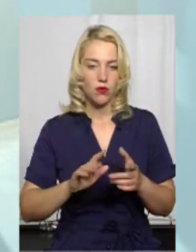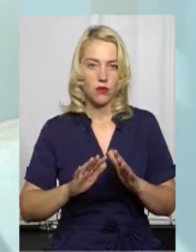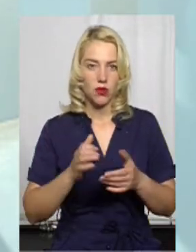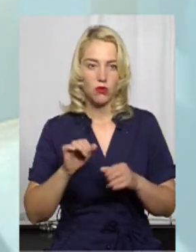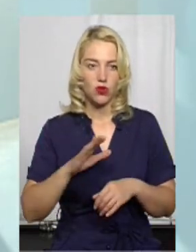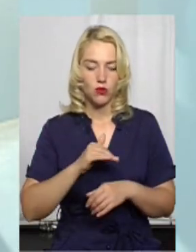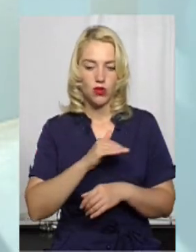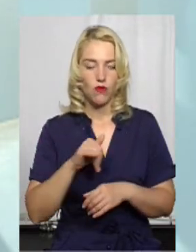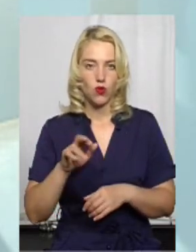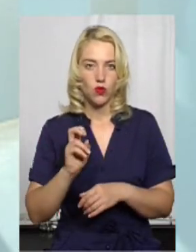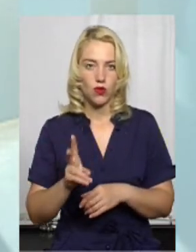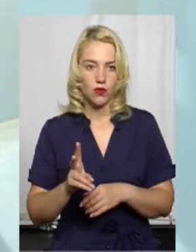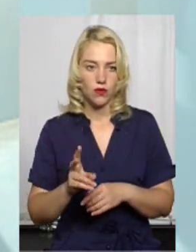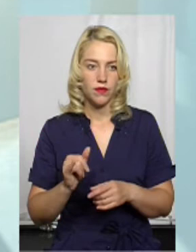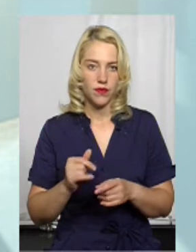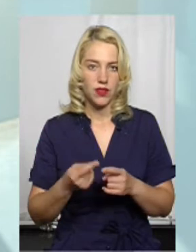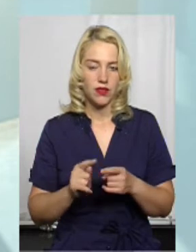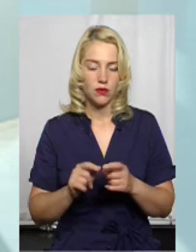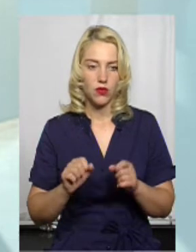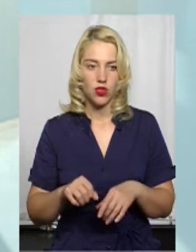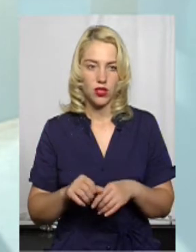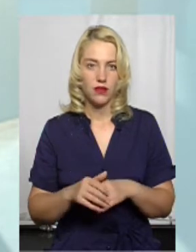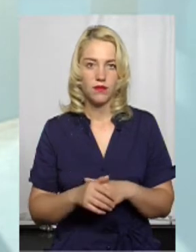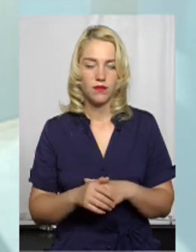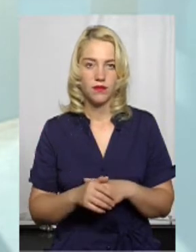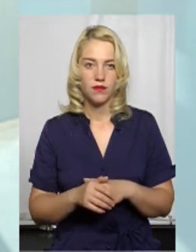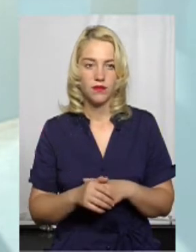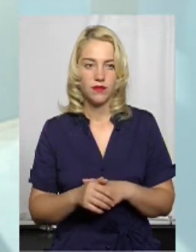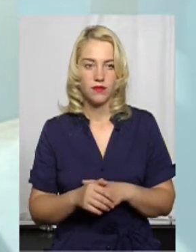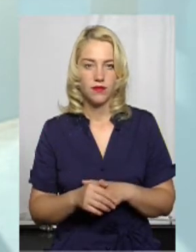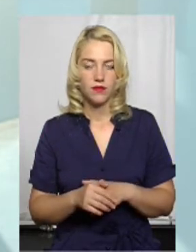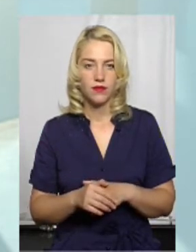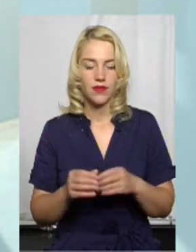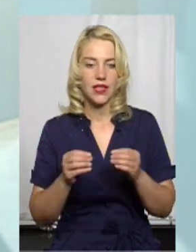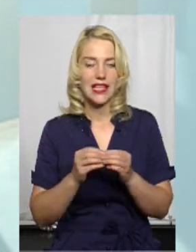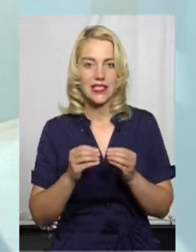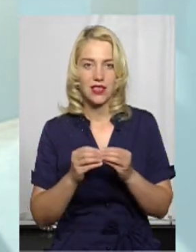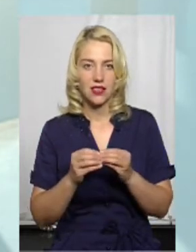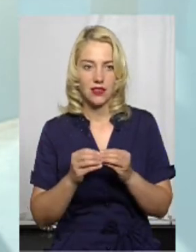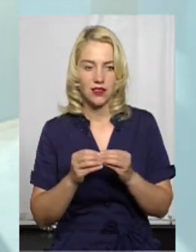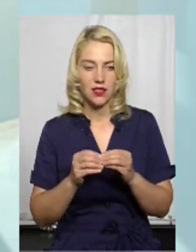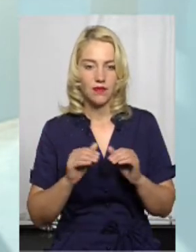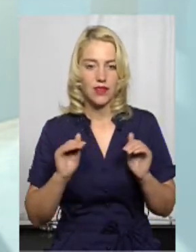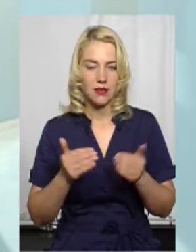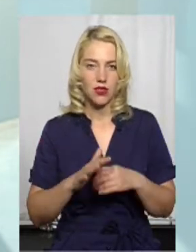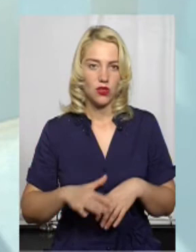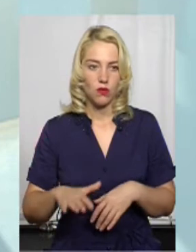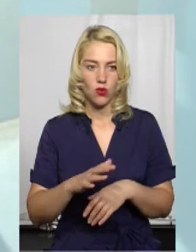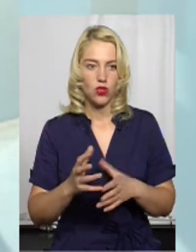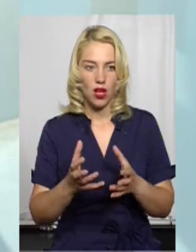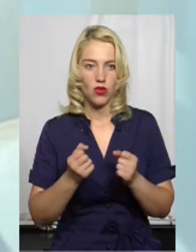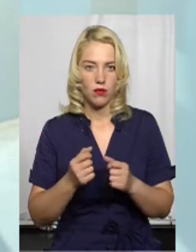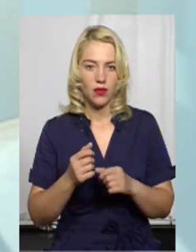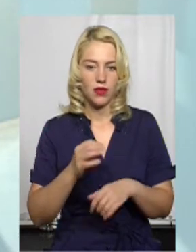це може бути фундук. І тут можна навіть, скажімо, в десятеро зменшити площу і отримати ті